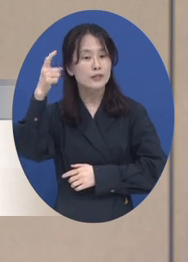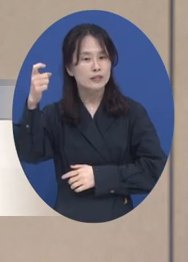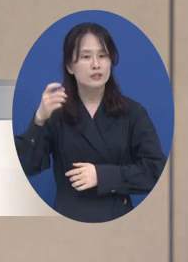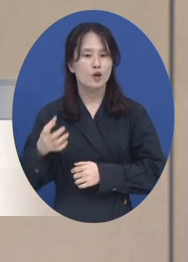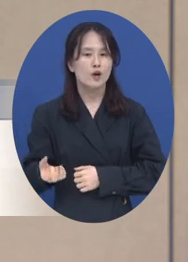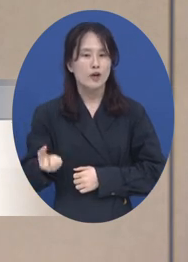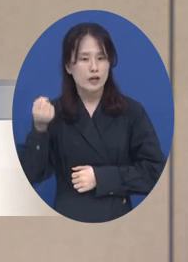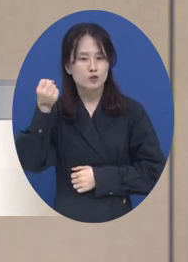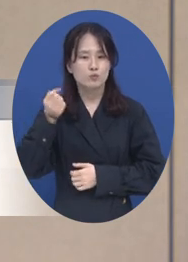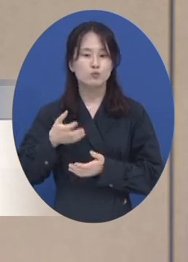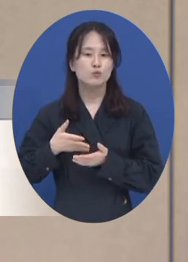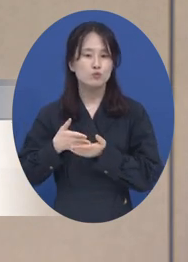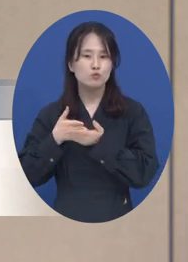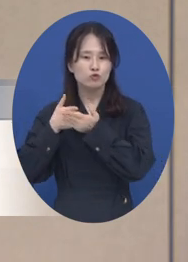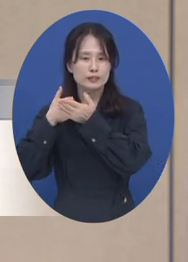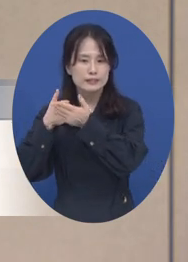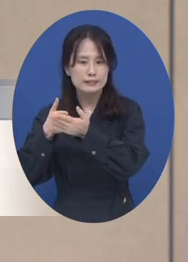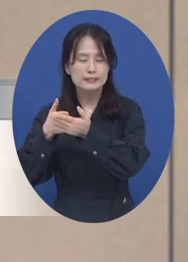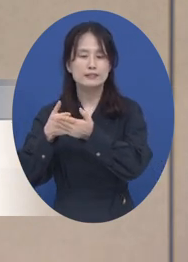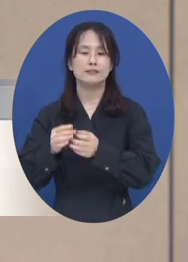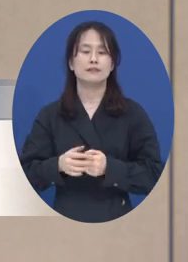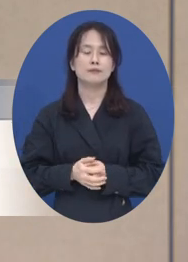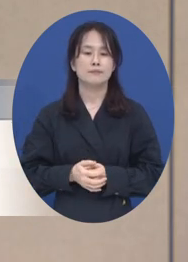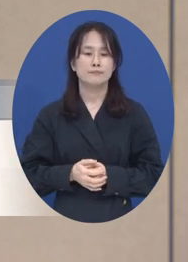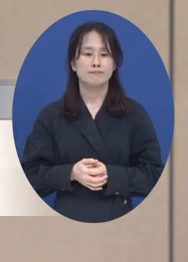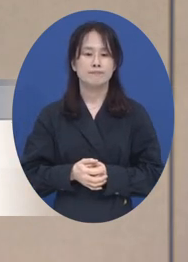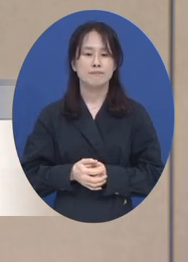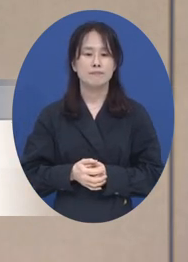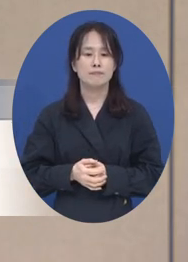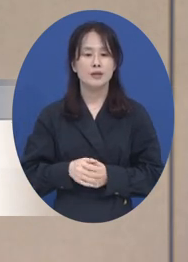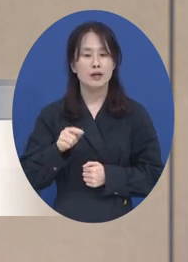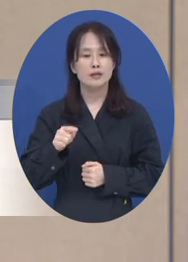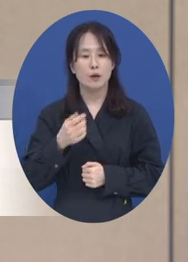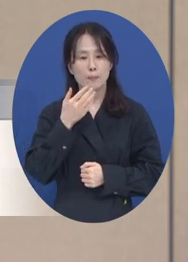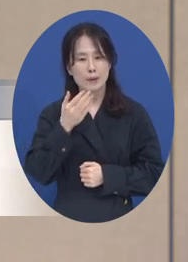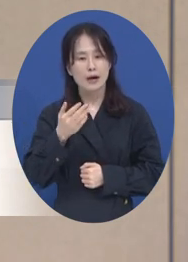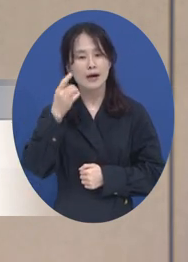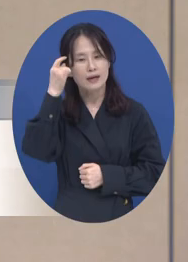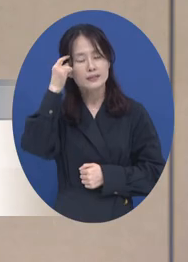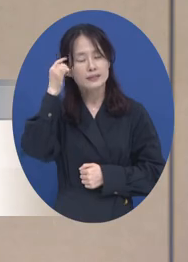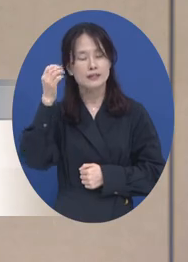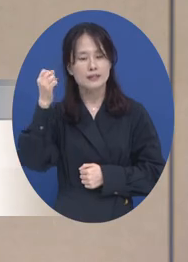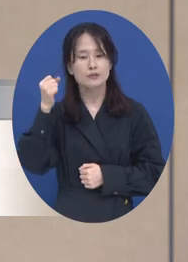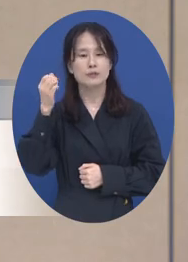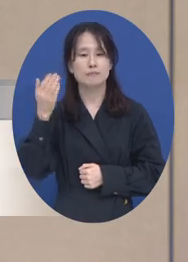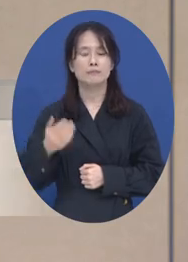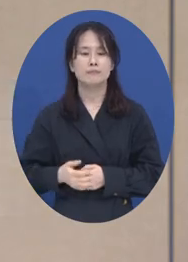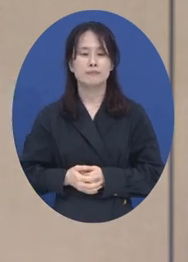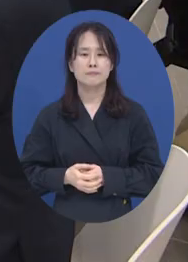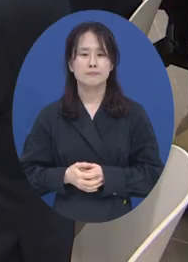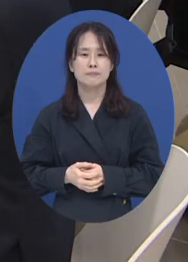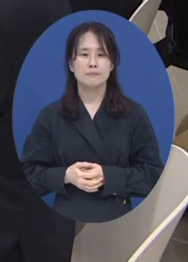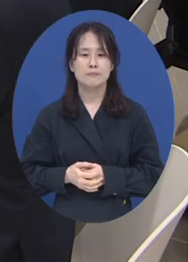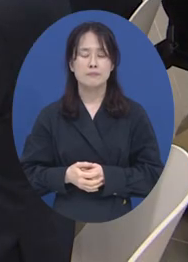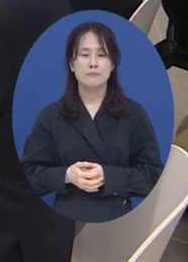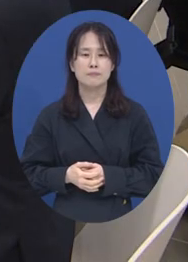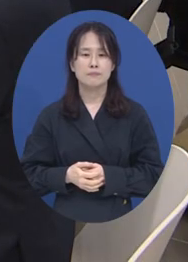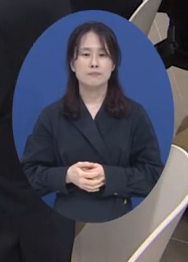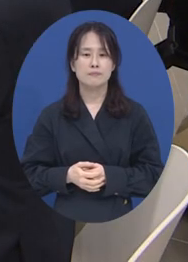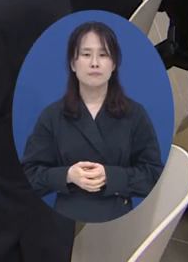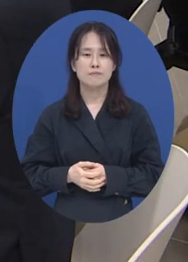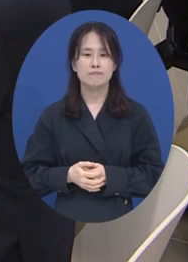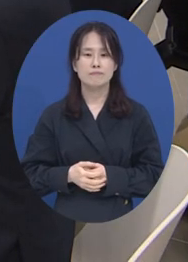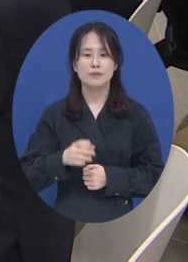상상력을 발휘하고 좀 추진력 있게 하면은 이런 것이 가능하구나 하는 생각이 들고요. 이